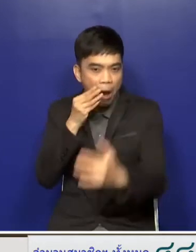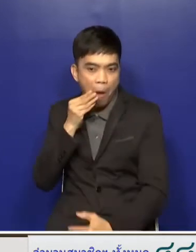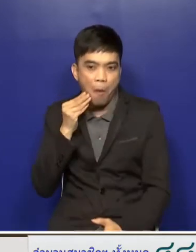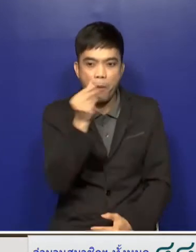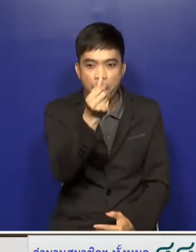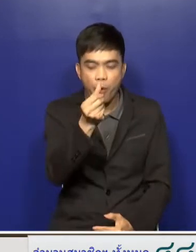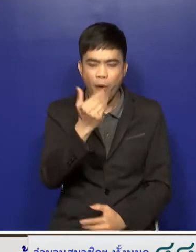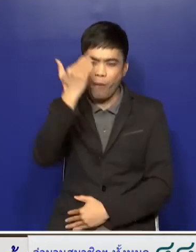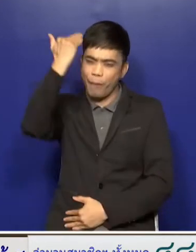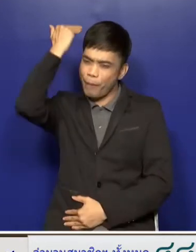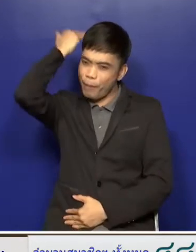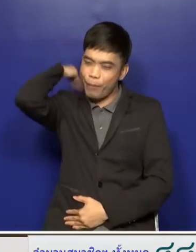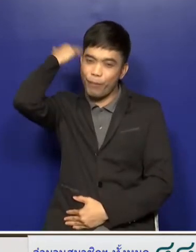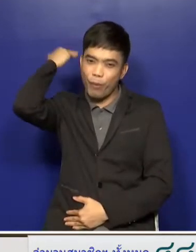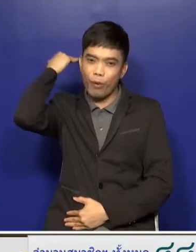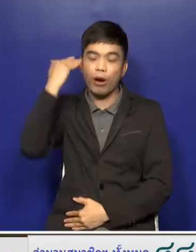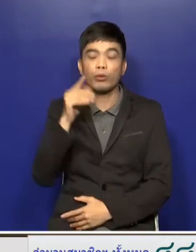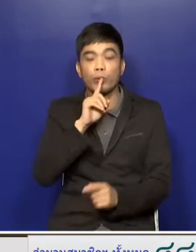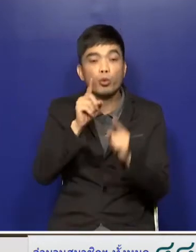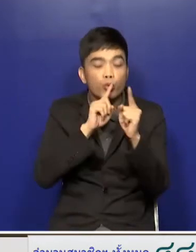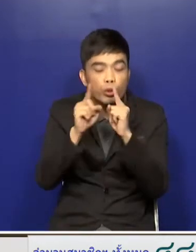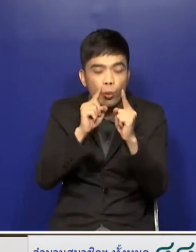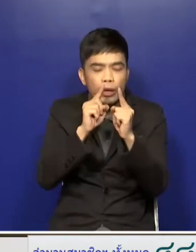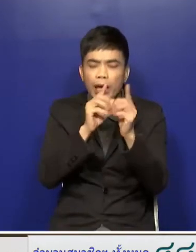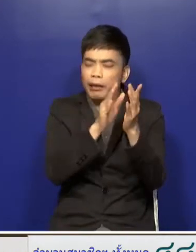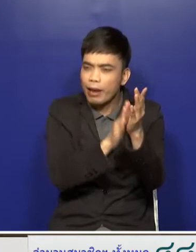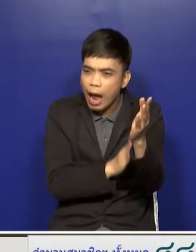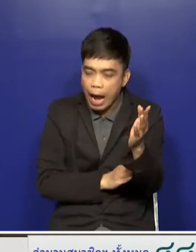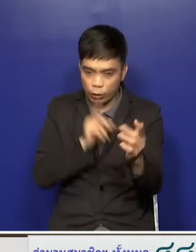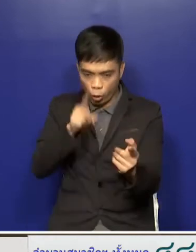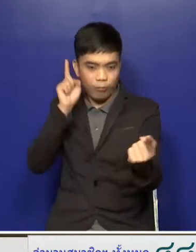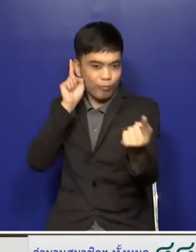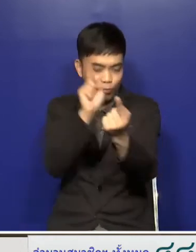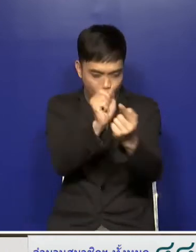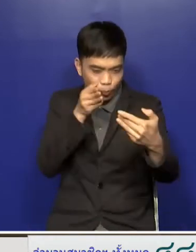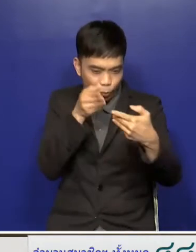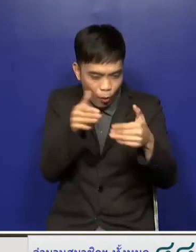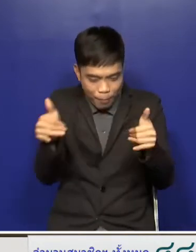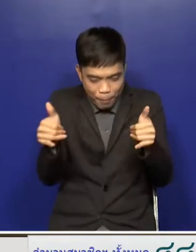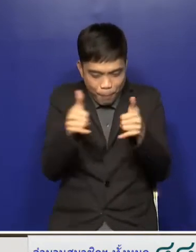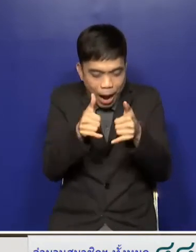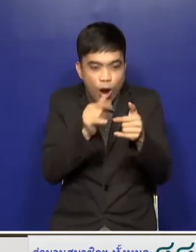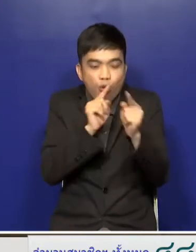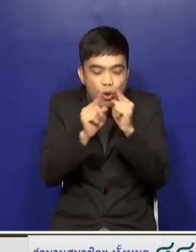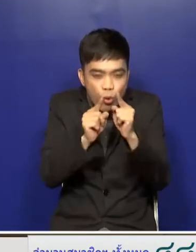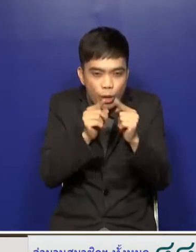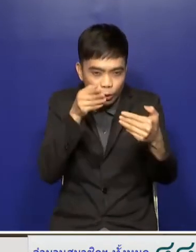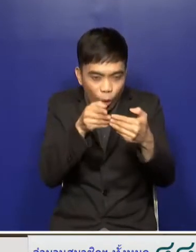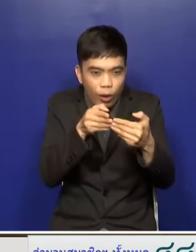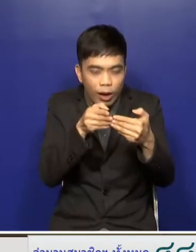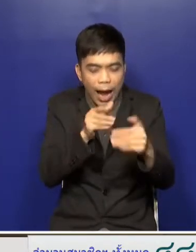ขวจะมีอะไรปฏิสำหัต้พบตัวสมัยนี้คงไมตองพบตัวแล้ครัเห็บน